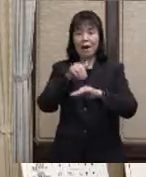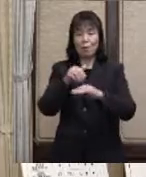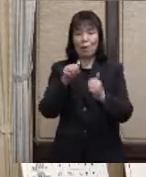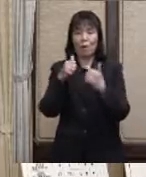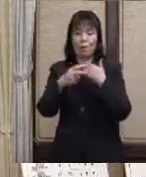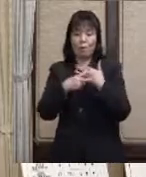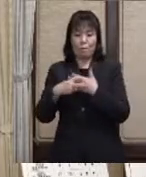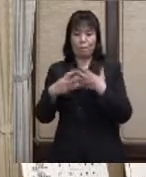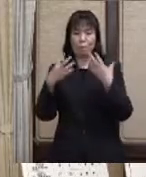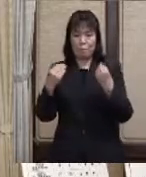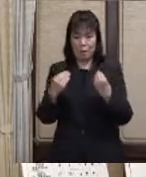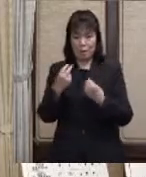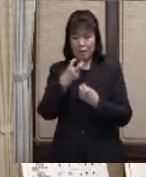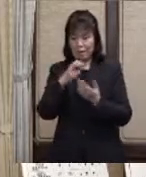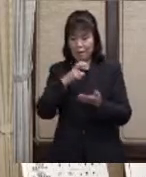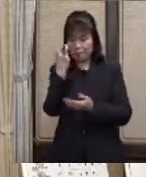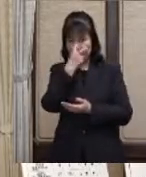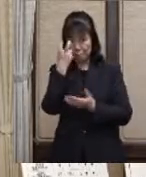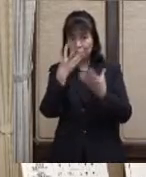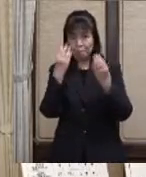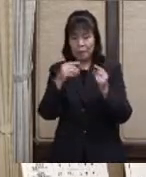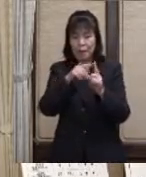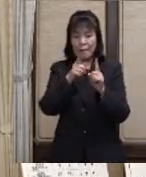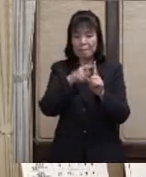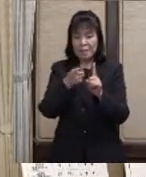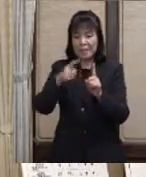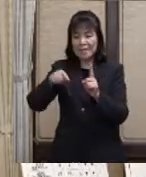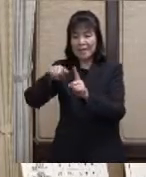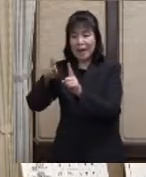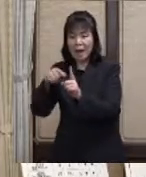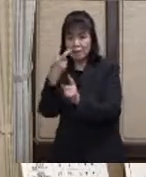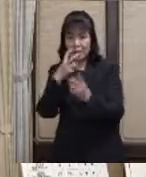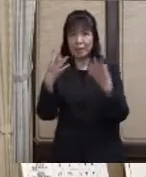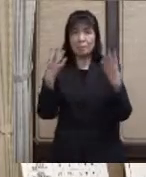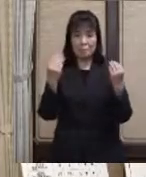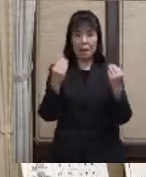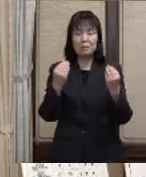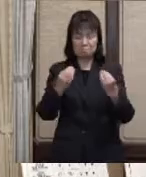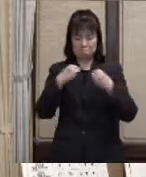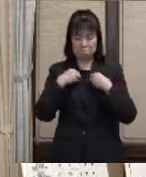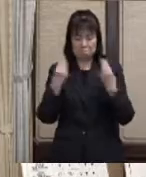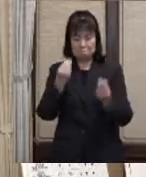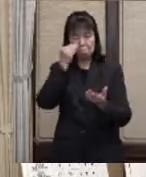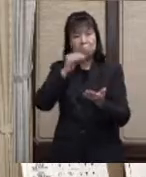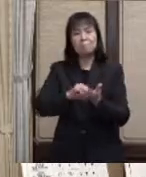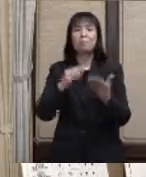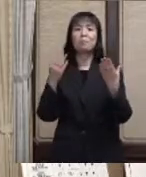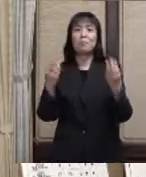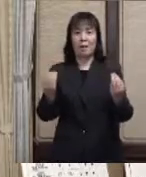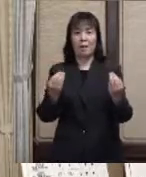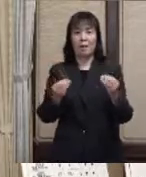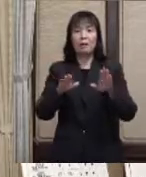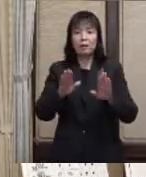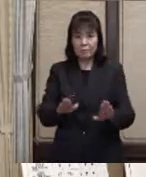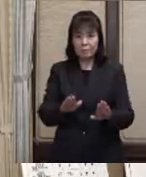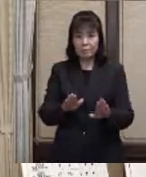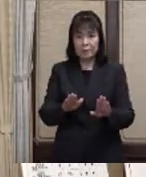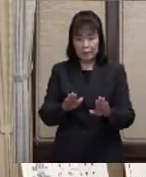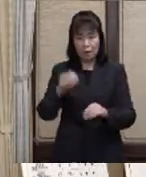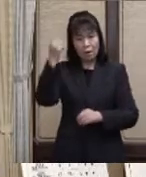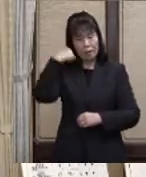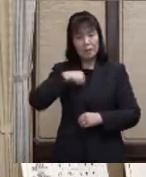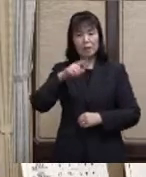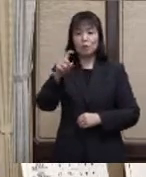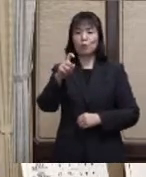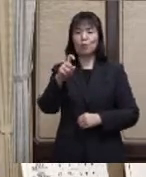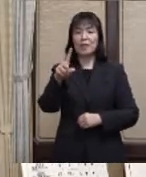診、検体を採取し、PCR 検査を実施したところ、陽性が確認されたため、本日午前11時